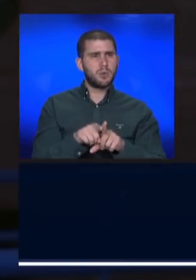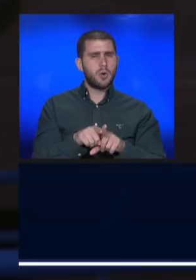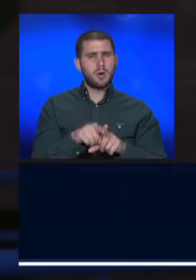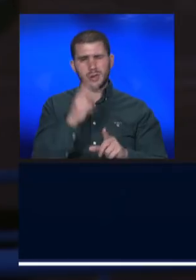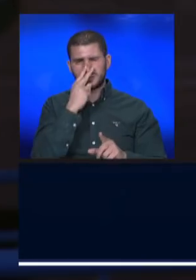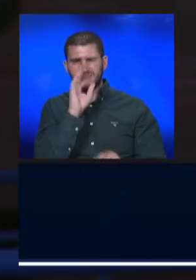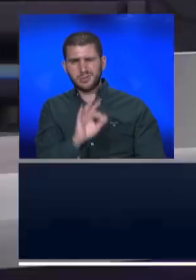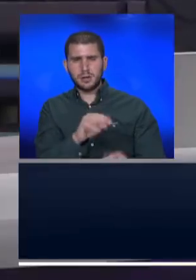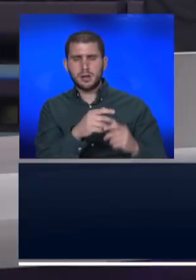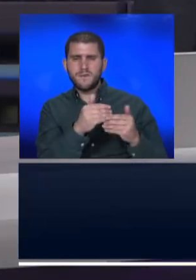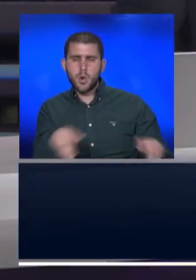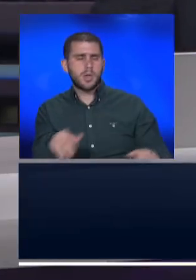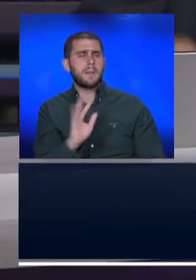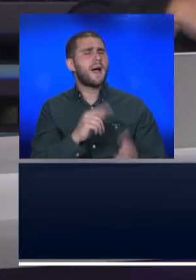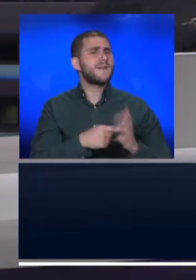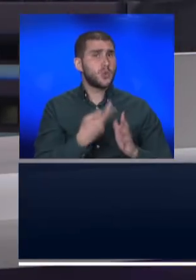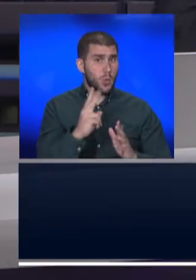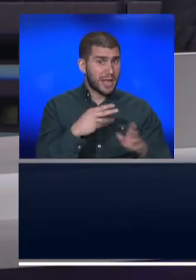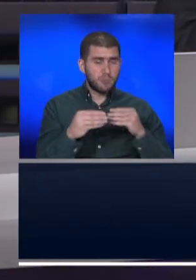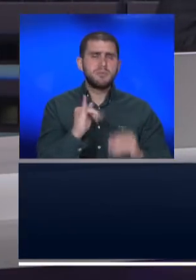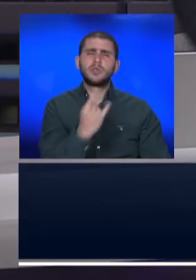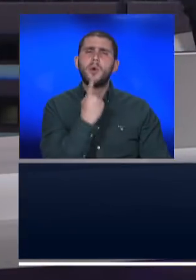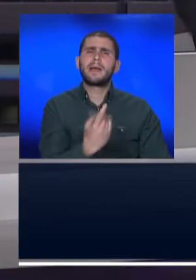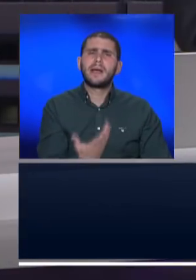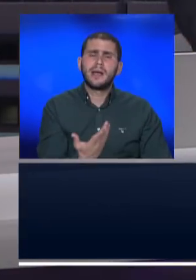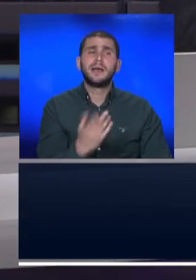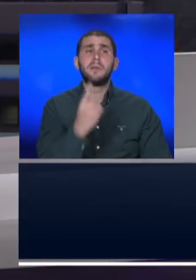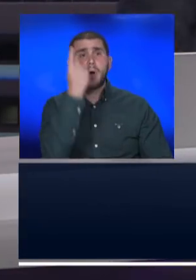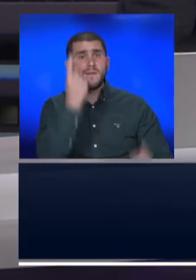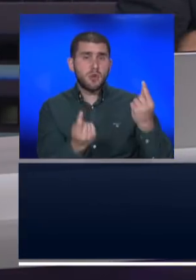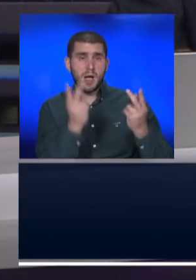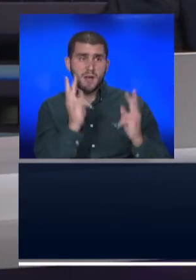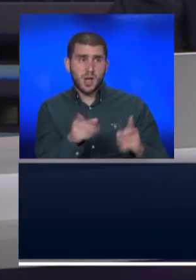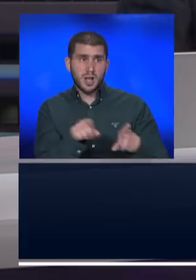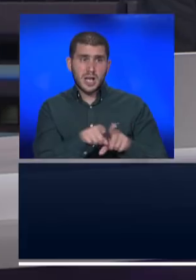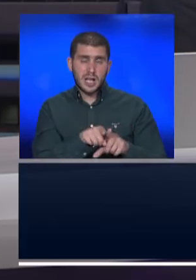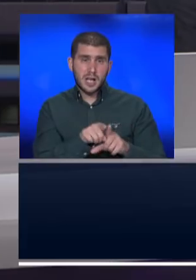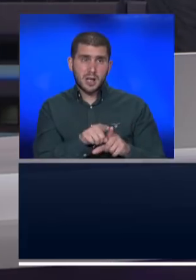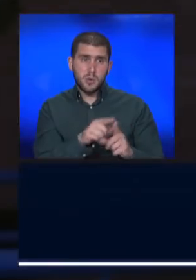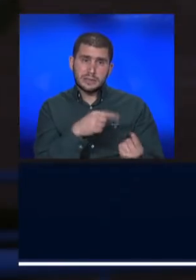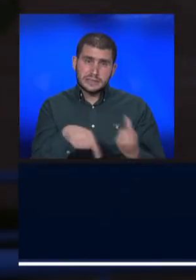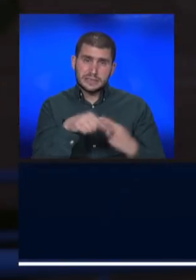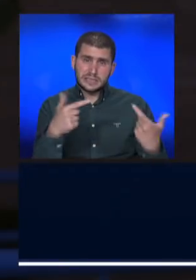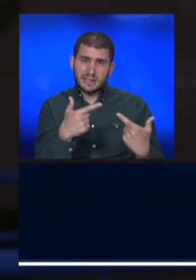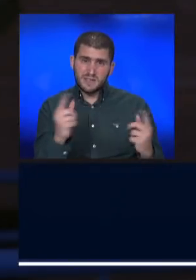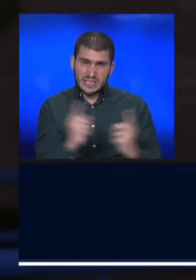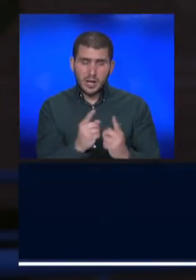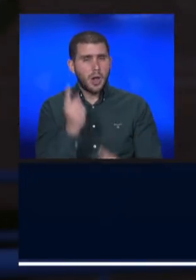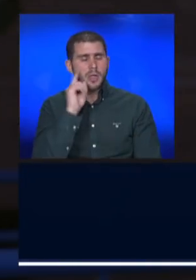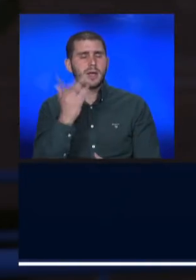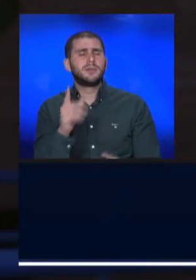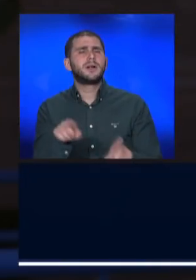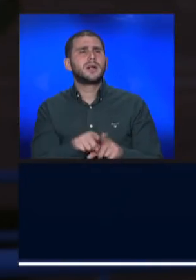רגע, משהו יותר גמיש זה אומר מה? כלומר, שמדי פעם יוצאים כזה לסבבון כזה? אני לא מה? אני לא יודע אם סבב... תראה, קודם כל נסראללה כבר אמר